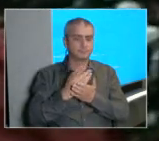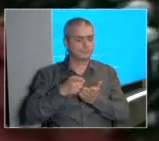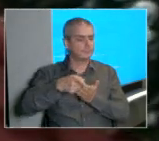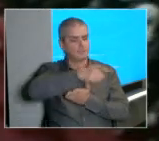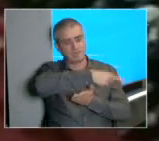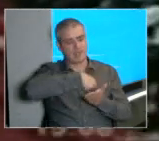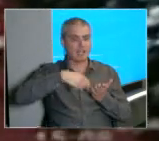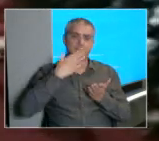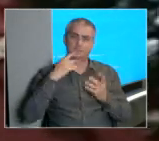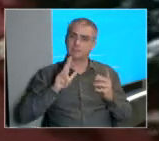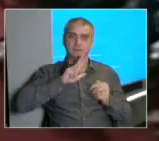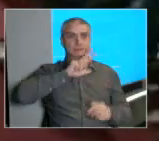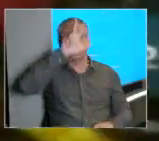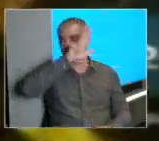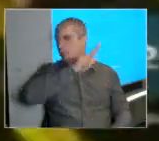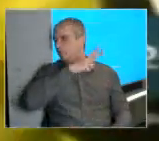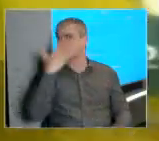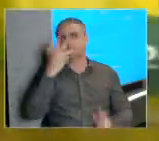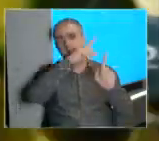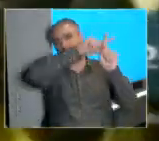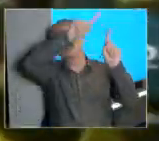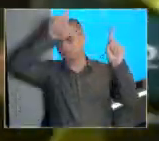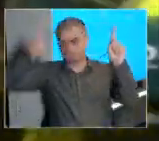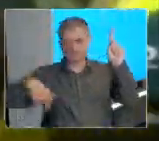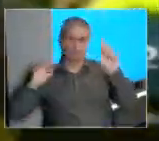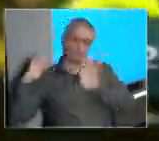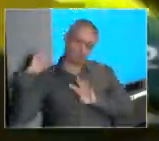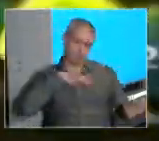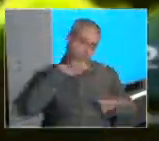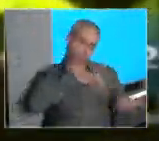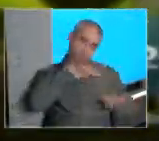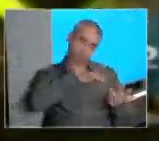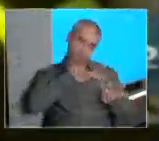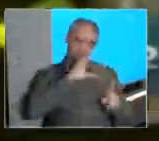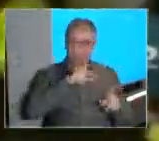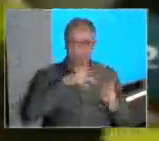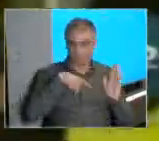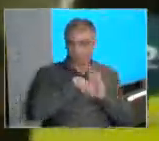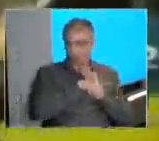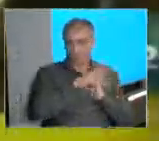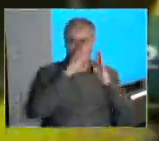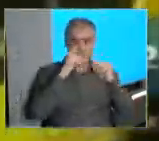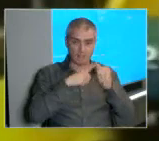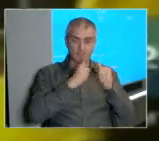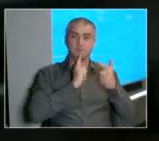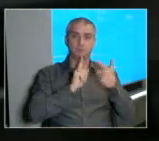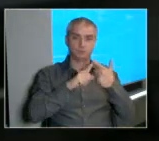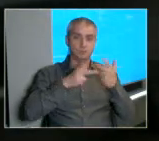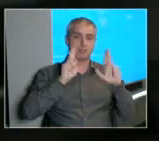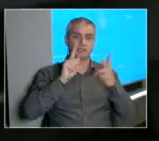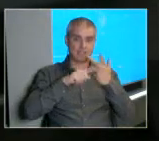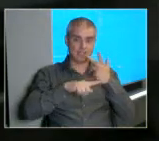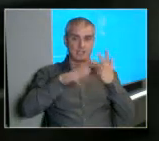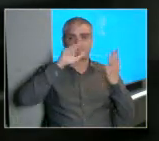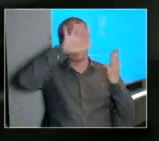ישראל מצפון וממזרח כדי לתקוף אותה ביעילות עם עומק אסטרטגי, כלומר לבנון, סוריה, עיראק